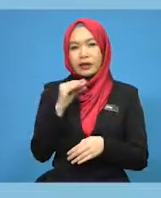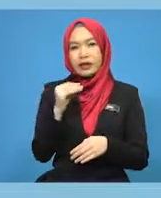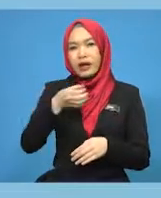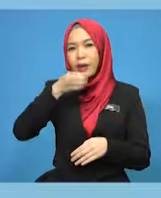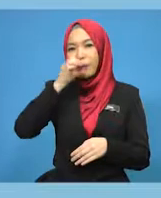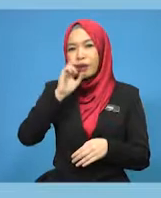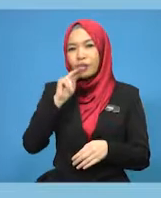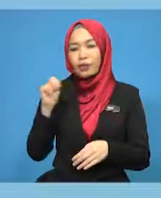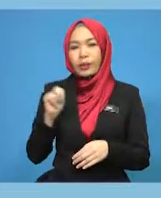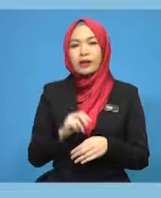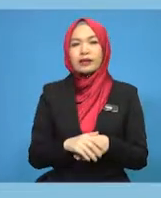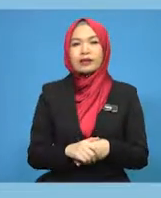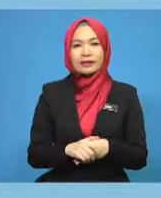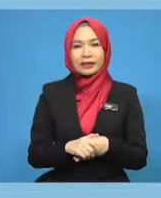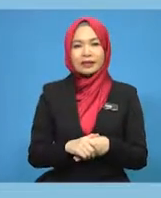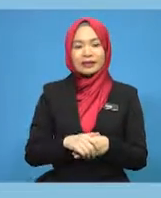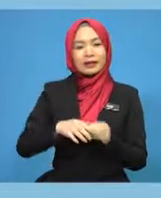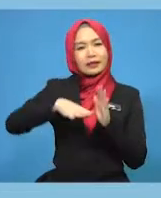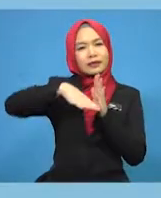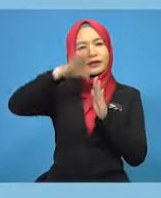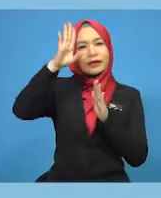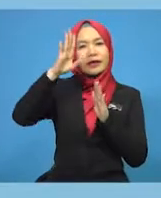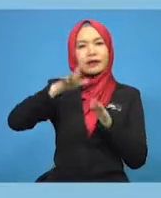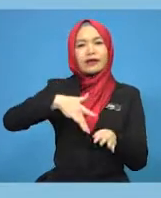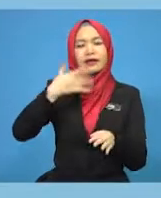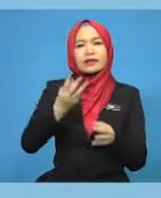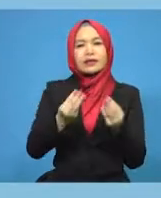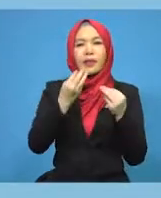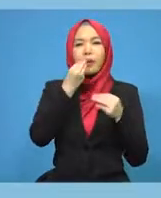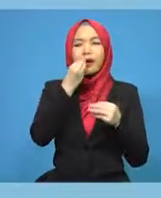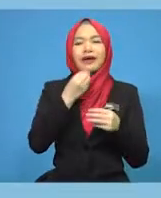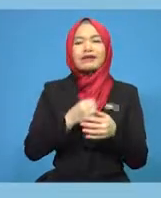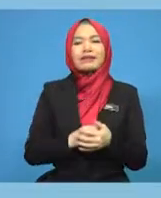mana aspek warna meningkatkan keinginan kita untuk membeli produk tersebut.